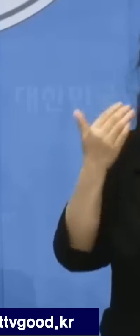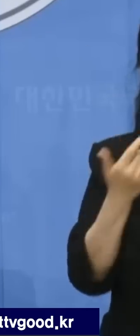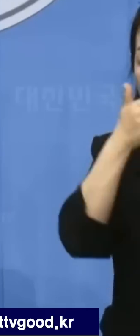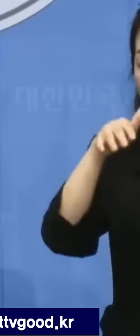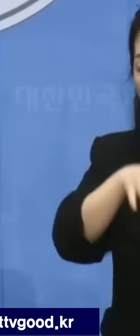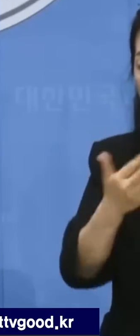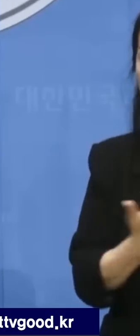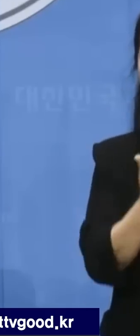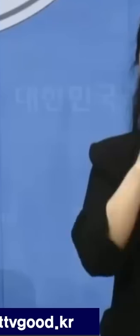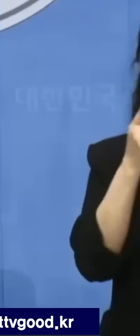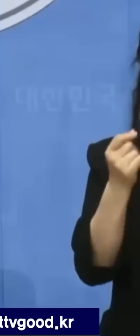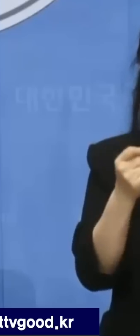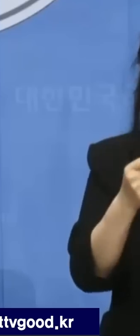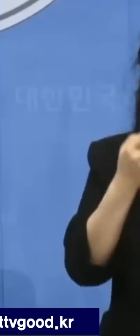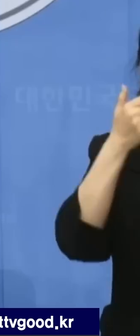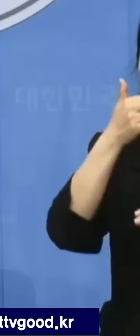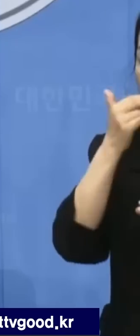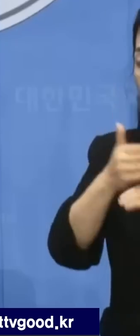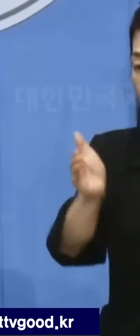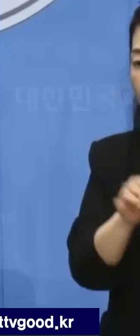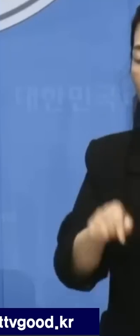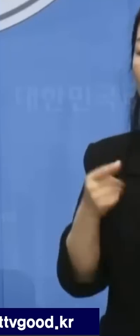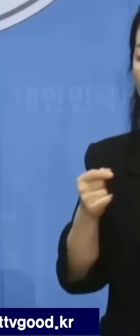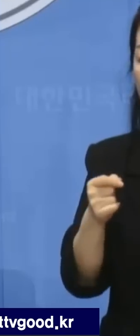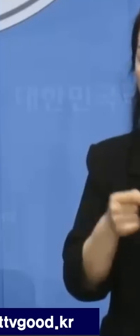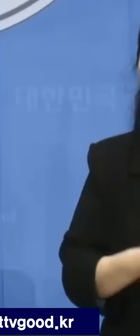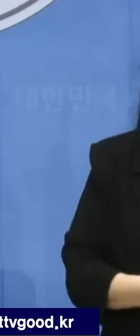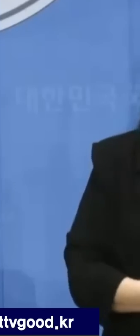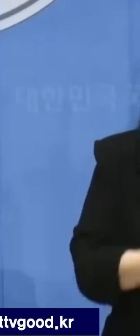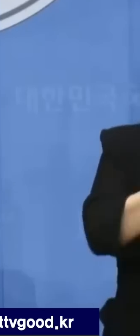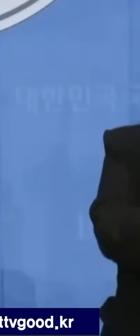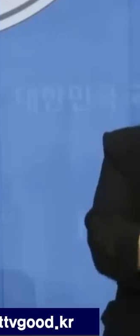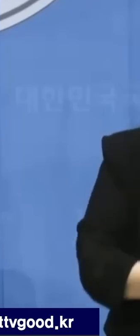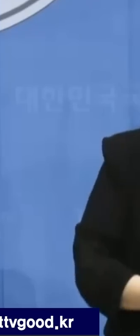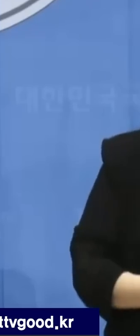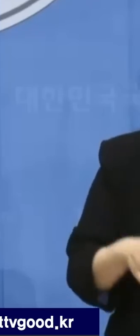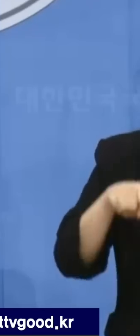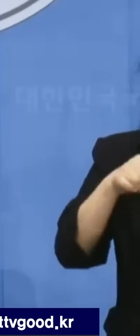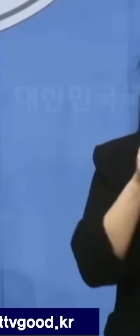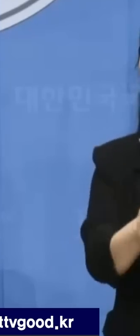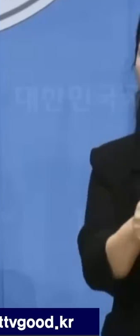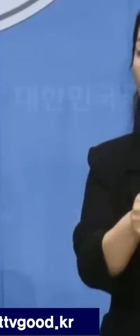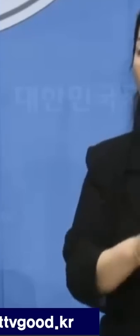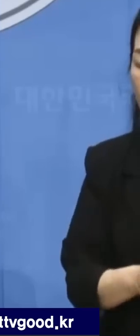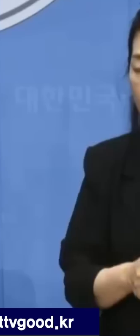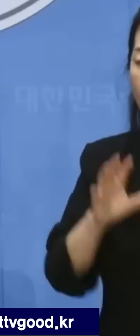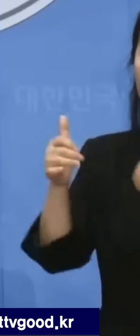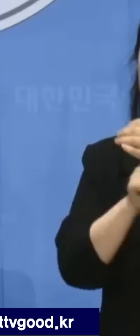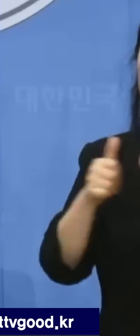합니다. 대통령도 한 표, 국민도 한 표이듯이 당대표도 한 표, 국회의원도 한